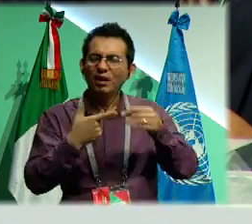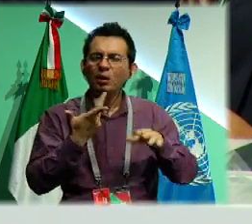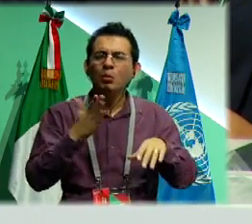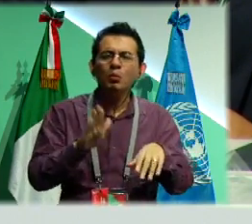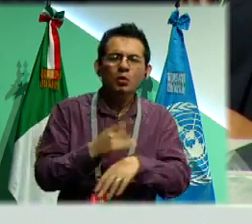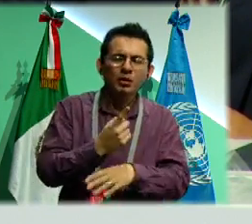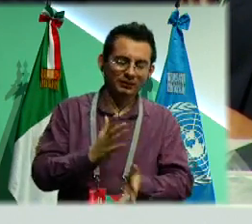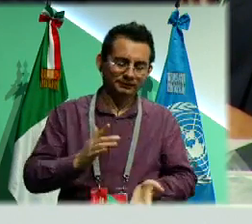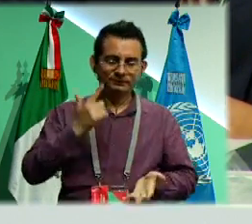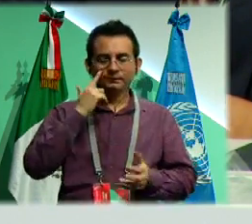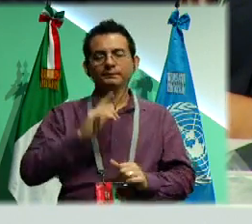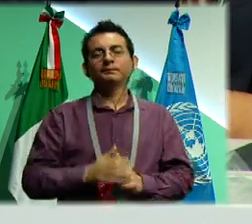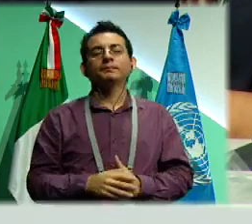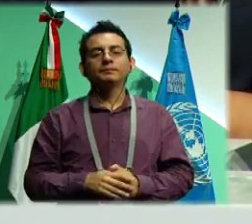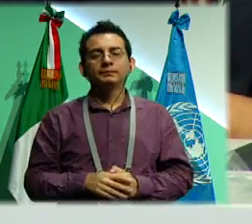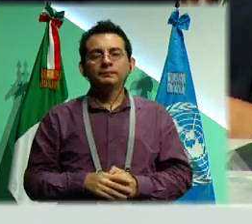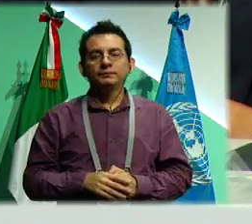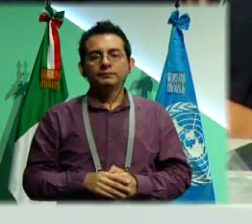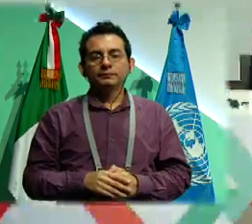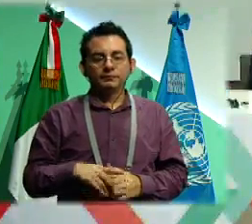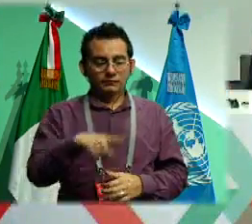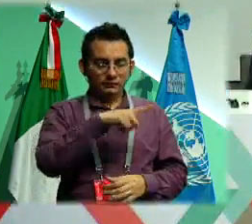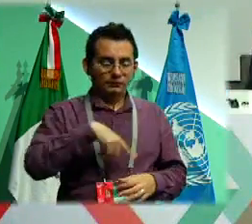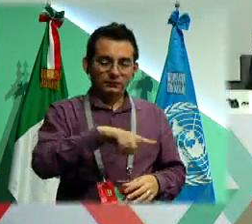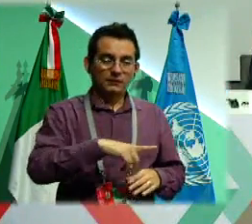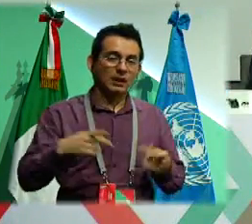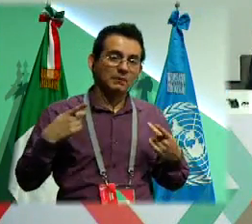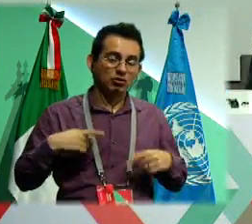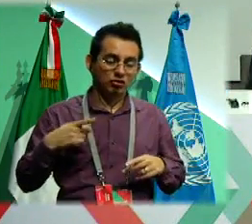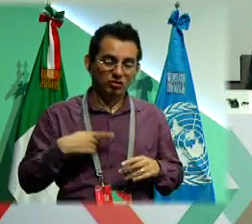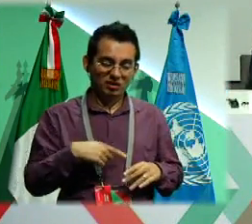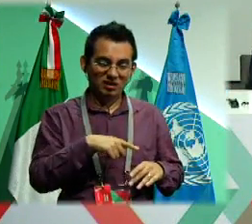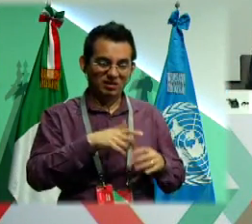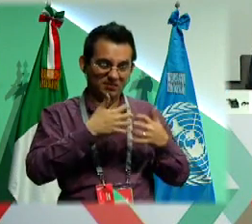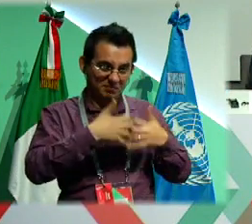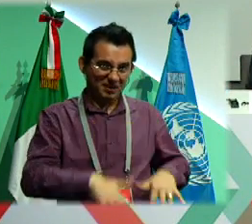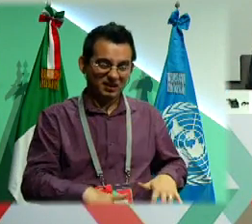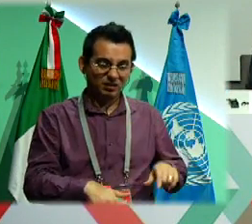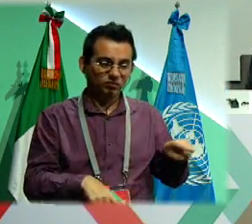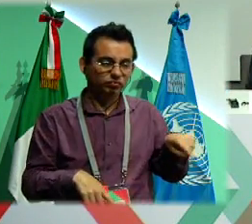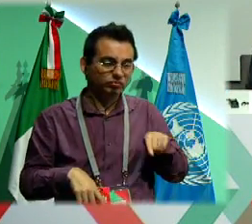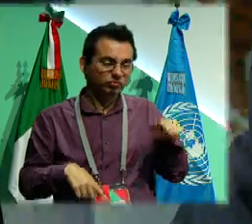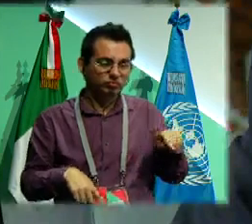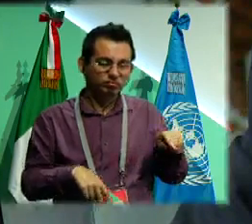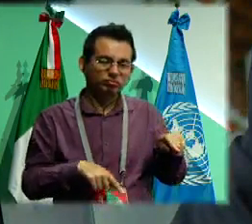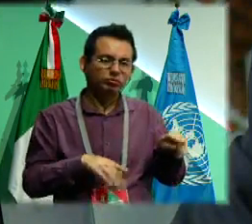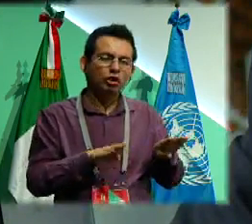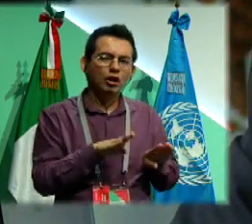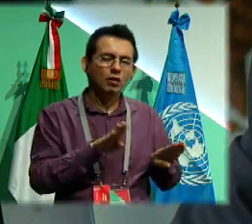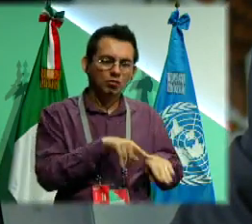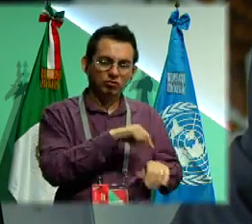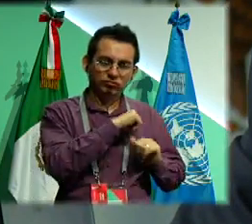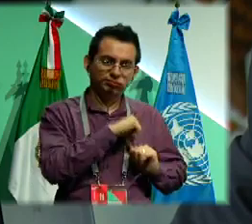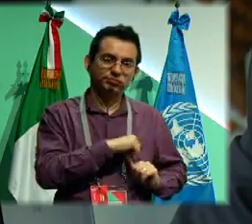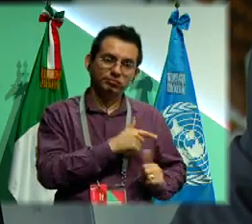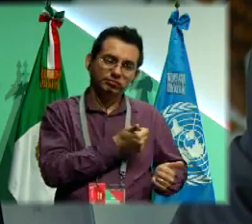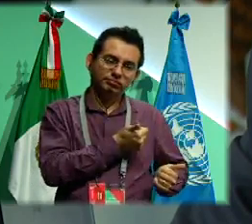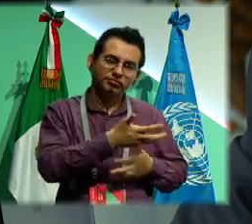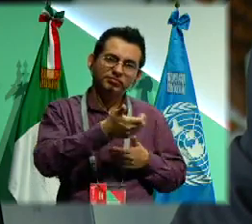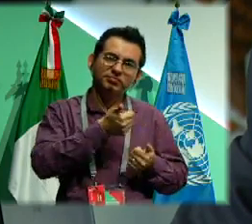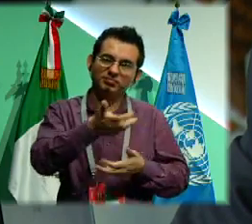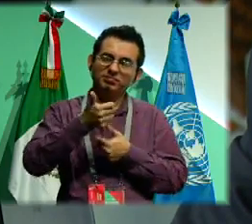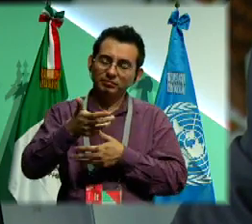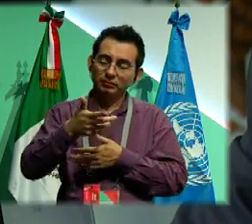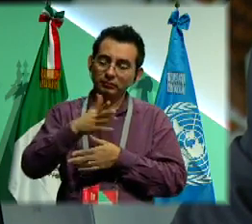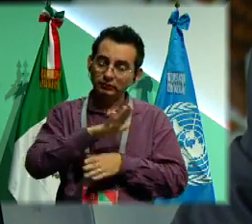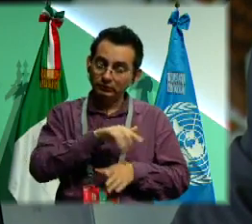ces débats sont les intérêts de l'entreprise qui exporte ou bien qui seront affectés par des importations dans le cadre de